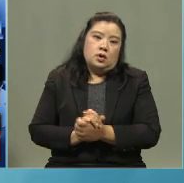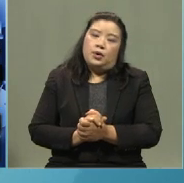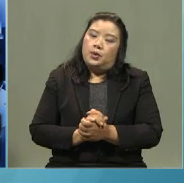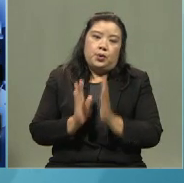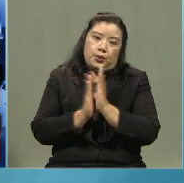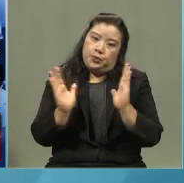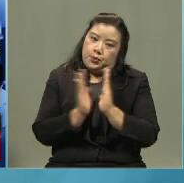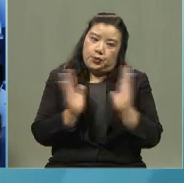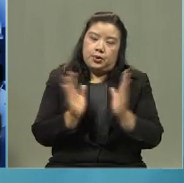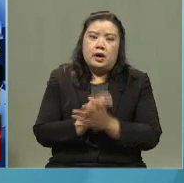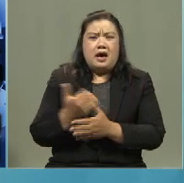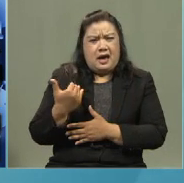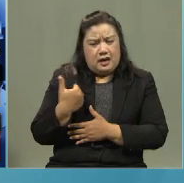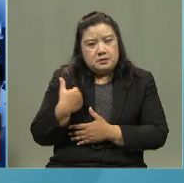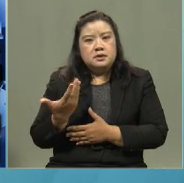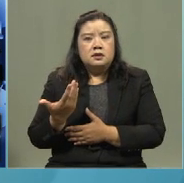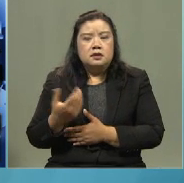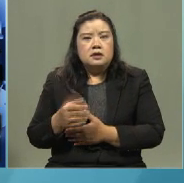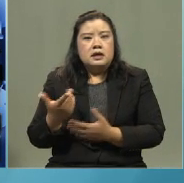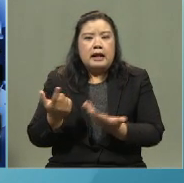ข้อของร้านค้าออกมาในเกรดที่ดีมากๆนะครับต้องขอขอบพระคุณอาจจะมี3421